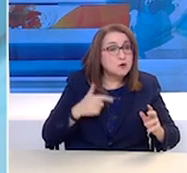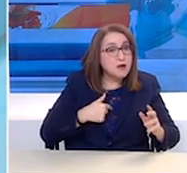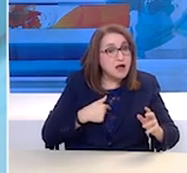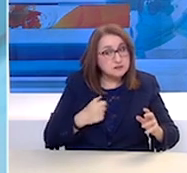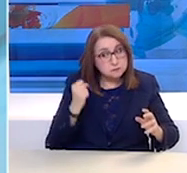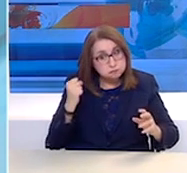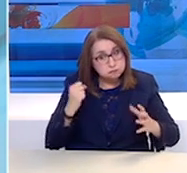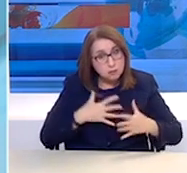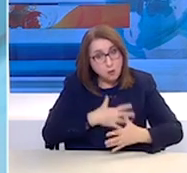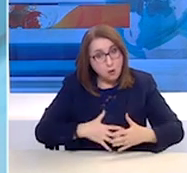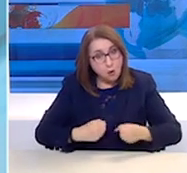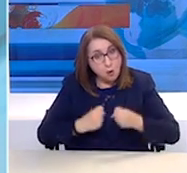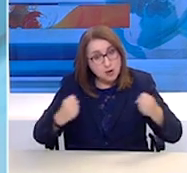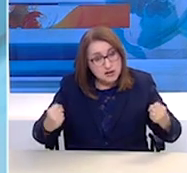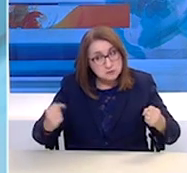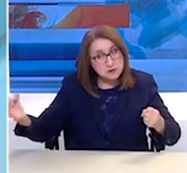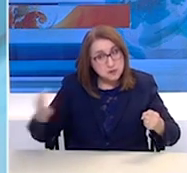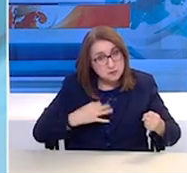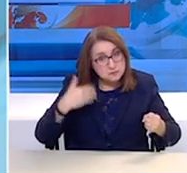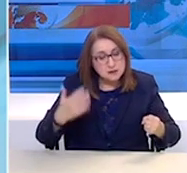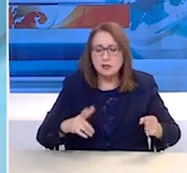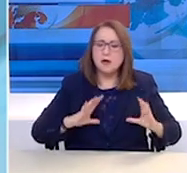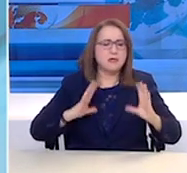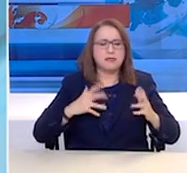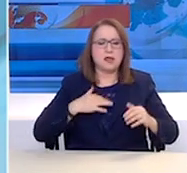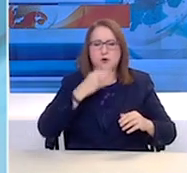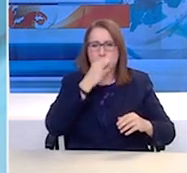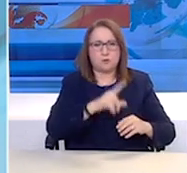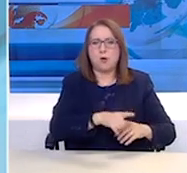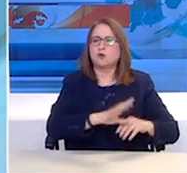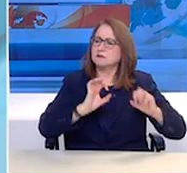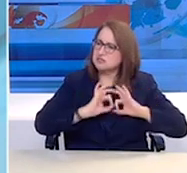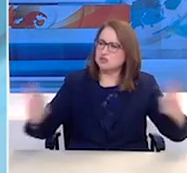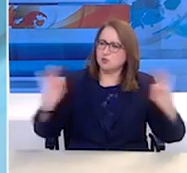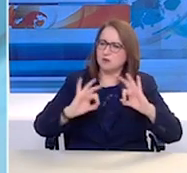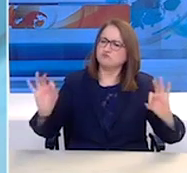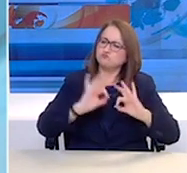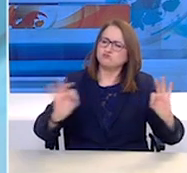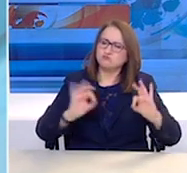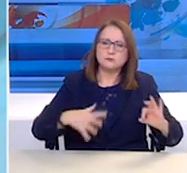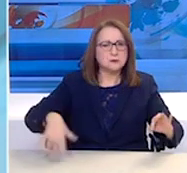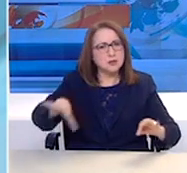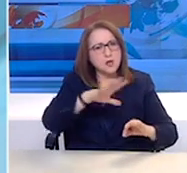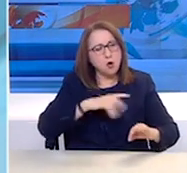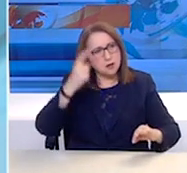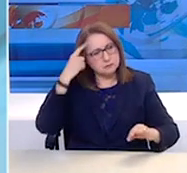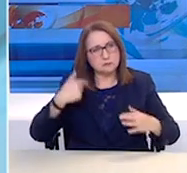είναι ευπρόσδεκτοι στο να κολλήσουν. Δεν θέλουμε να υπάρχει μια ψευδής αίσθηση ασφάλειας, πρώτον, και δεύτερον, αυτό το νούμερο είναι πάρα πολύ